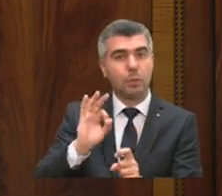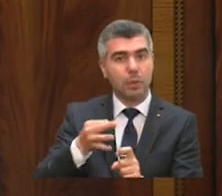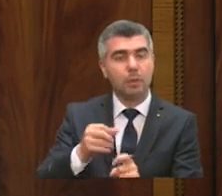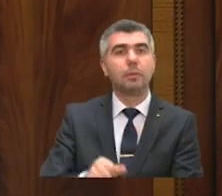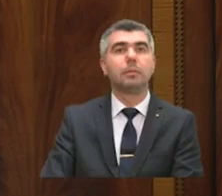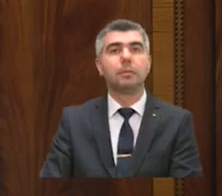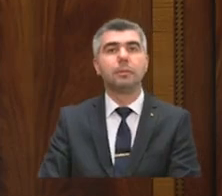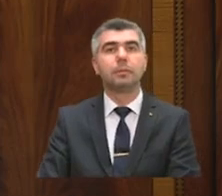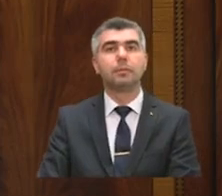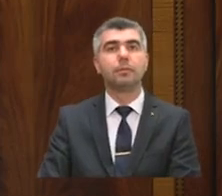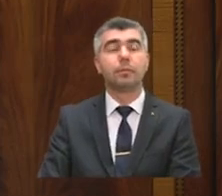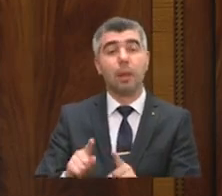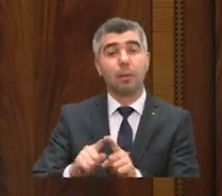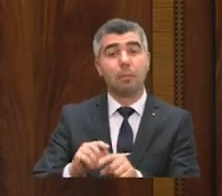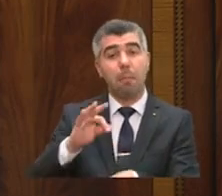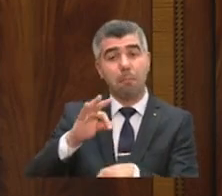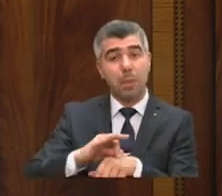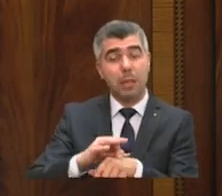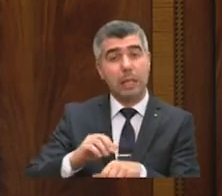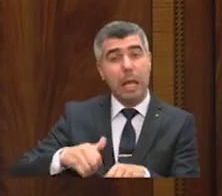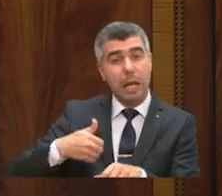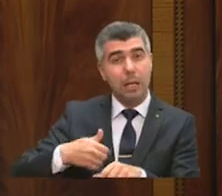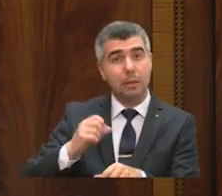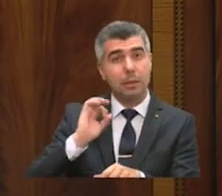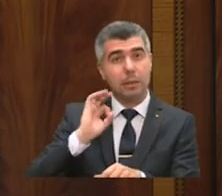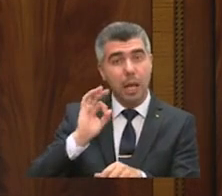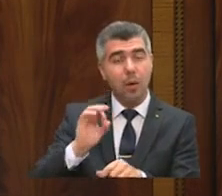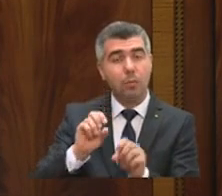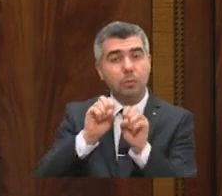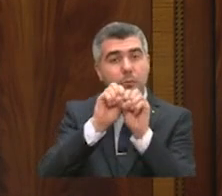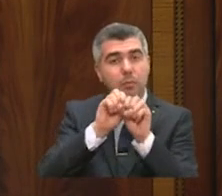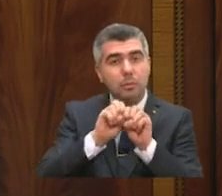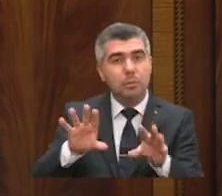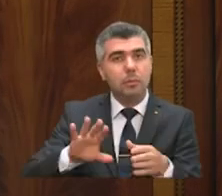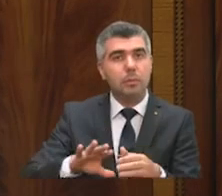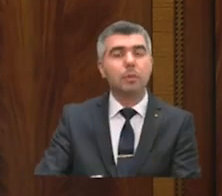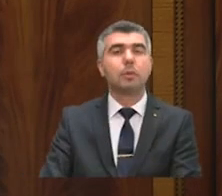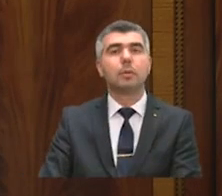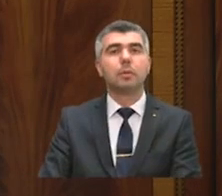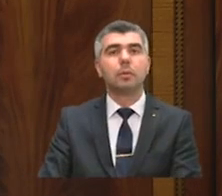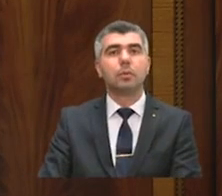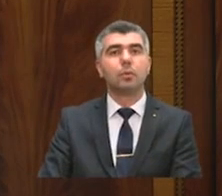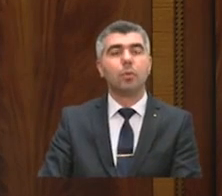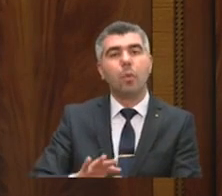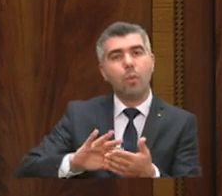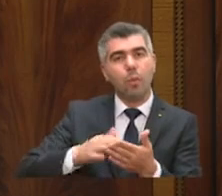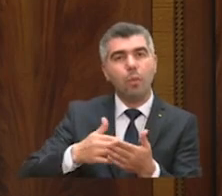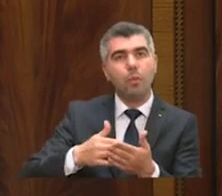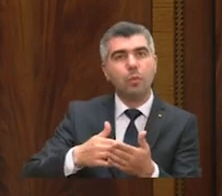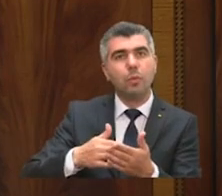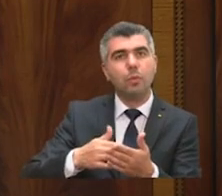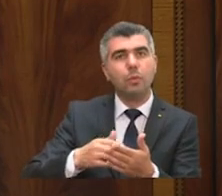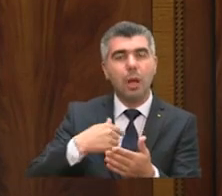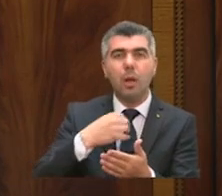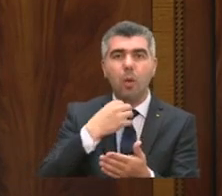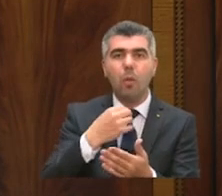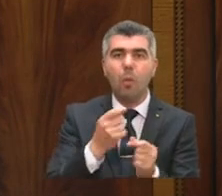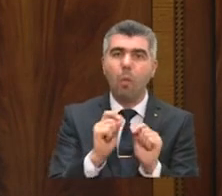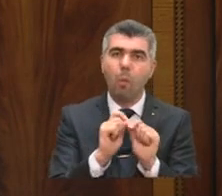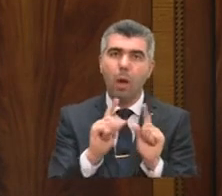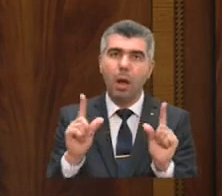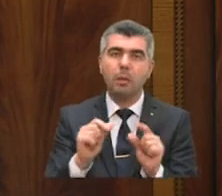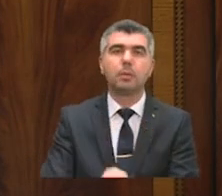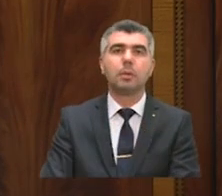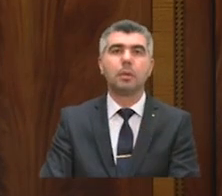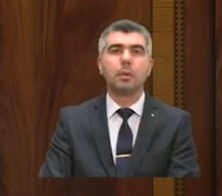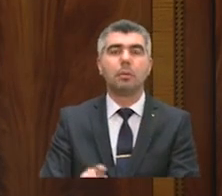القرده، وهذا المرض ديال جدري القرده كذلك لقي انتشر في واحد البيئات اللي خصني نقول لكم صريح العباره، عند